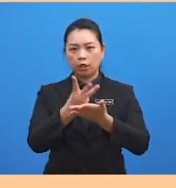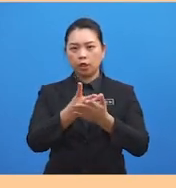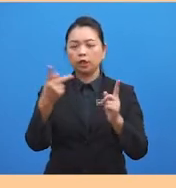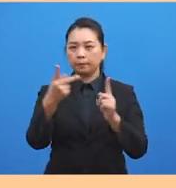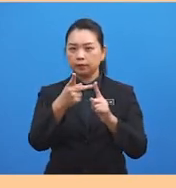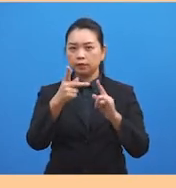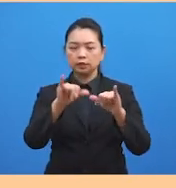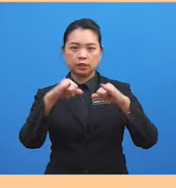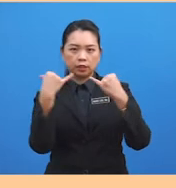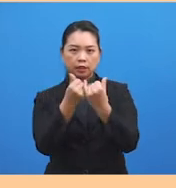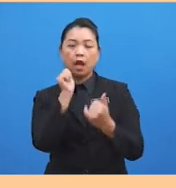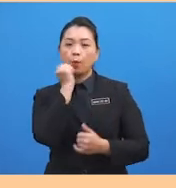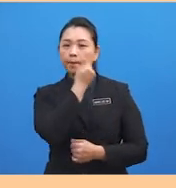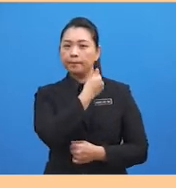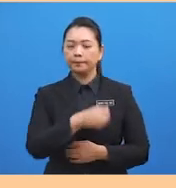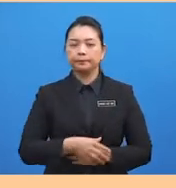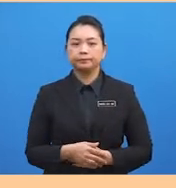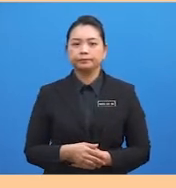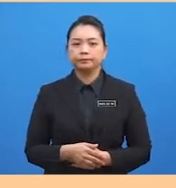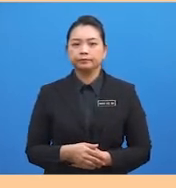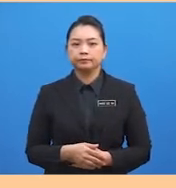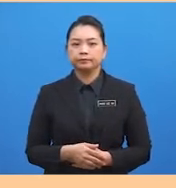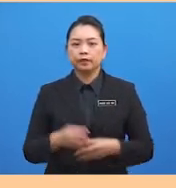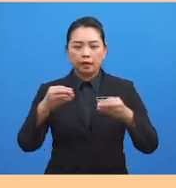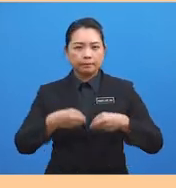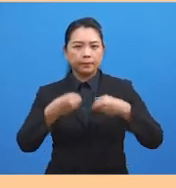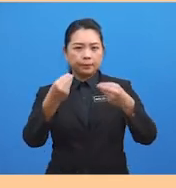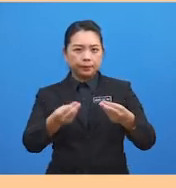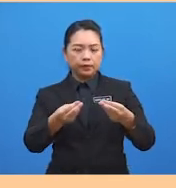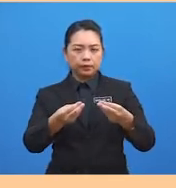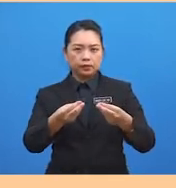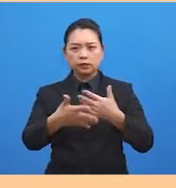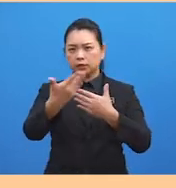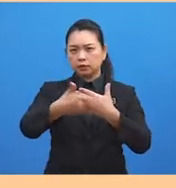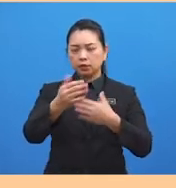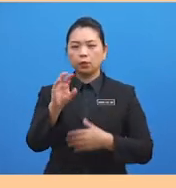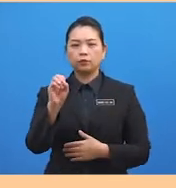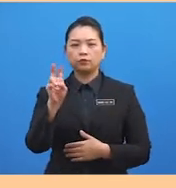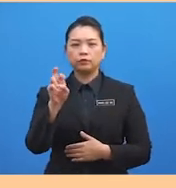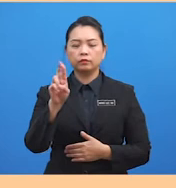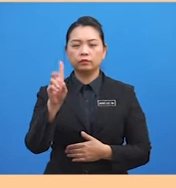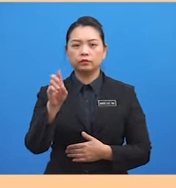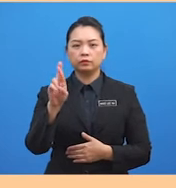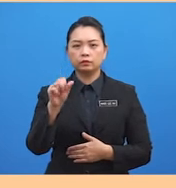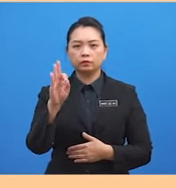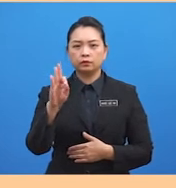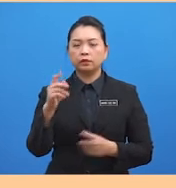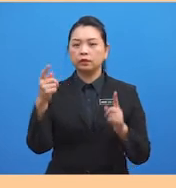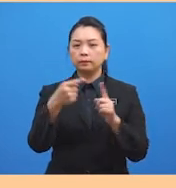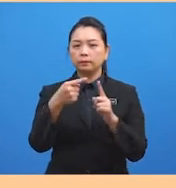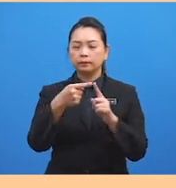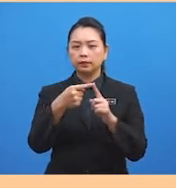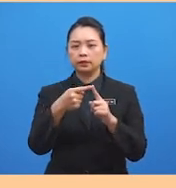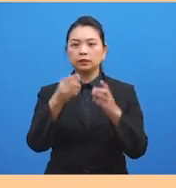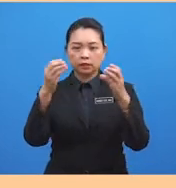kewangan kepada syarikat awam. D. Memberikan kemudahan overdraft kepada